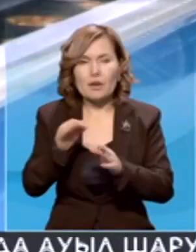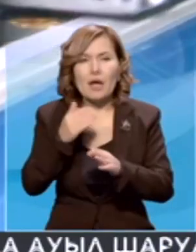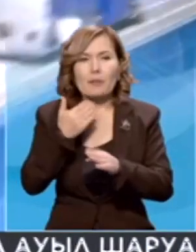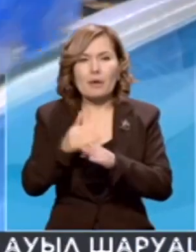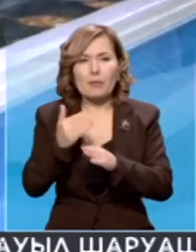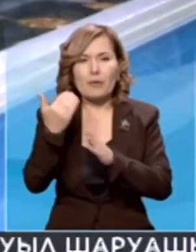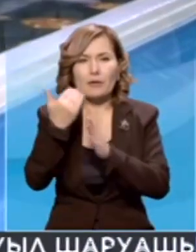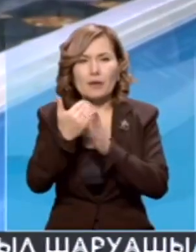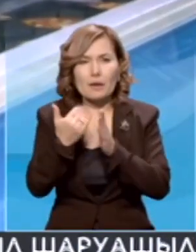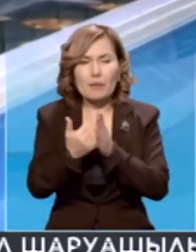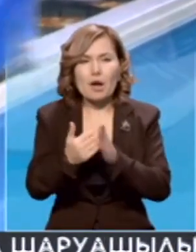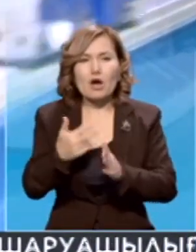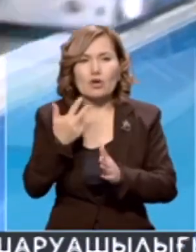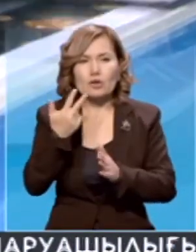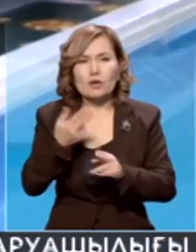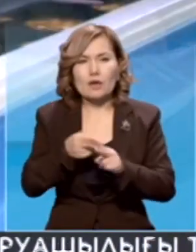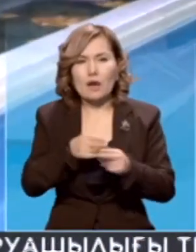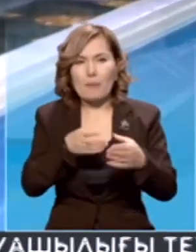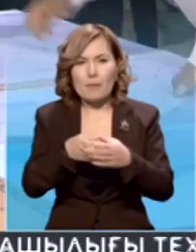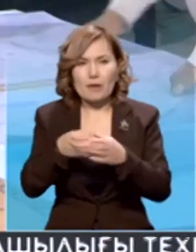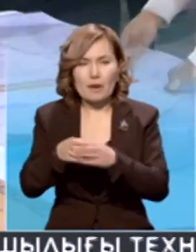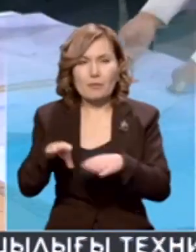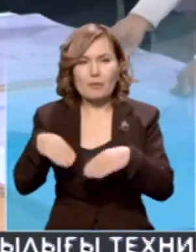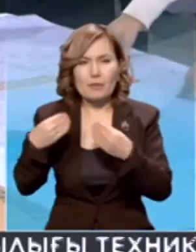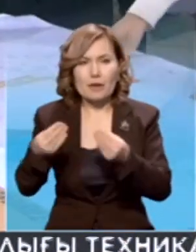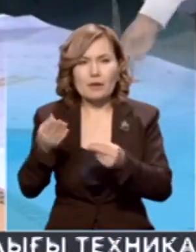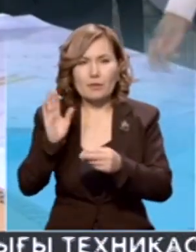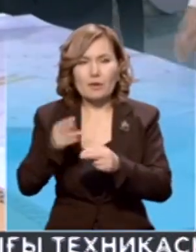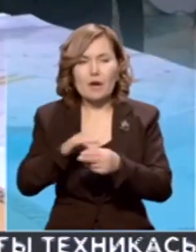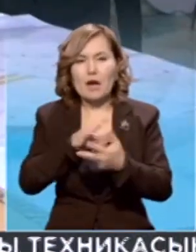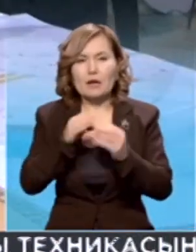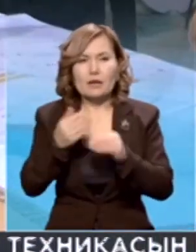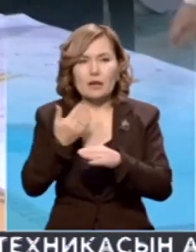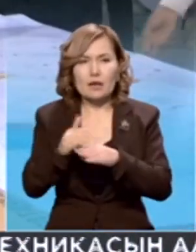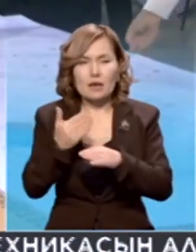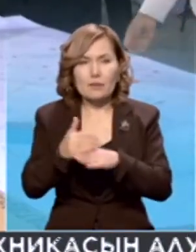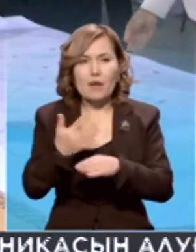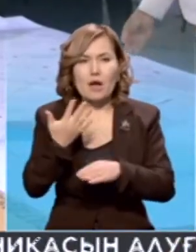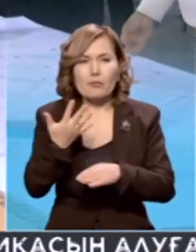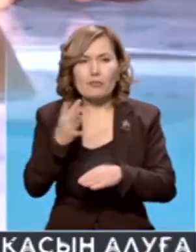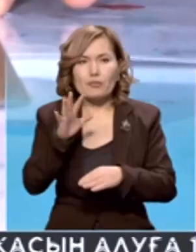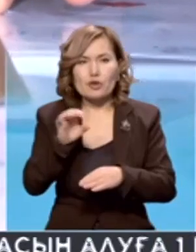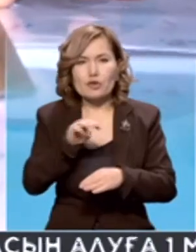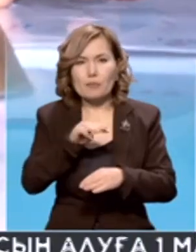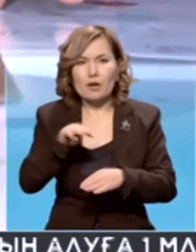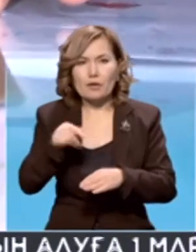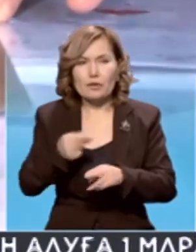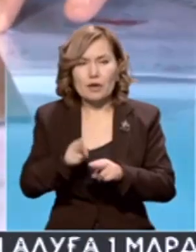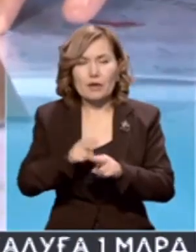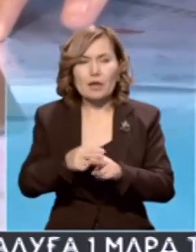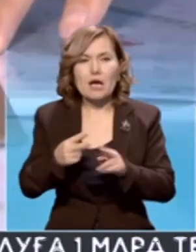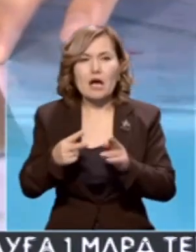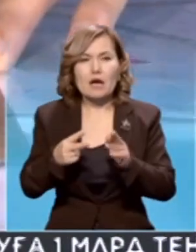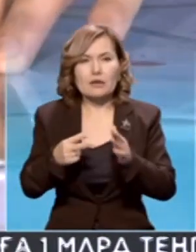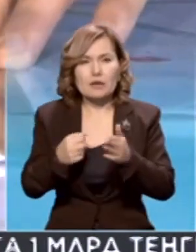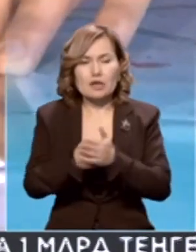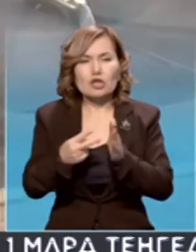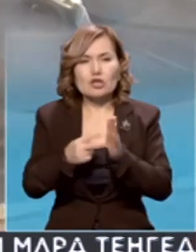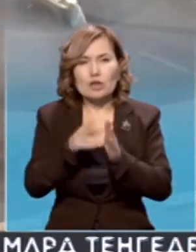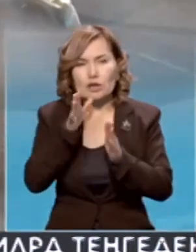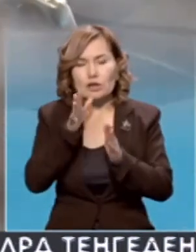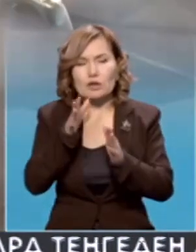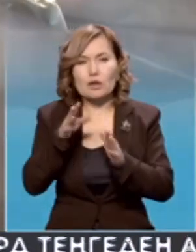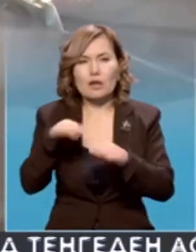болады. Ипотекалық бағдарлама 3 еншілес компания арқылы беріледі. Жалпы кредит 500 миллион теңгеге дейін 7 жылға беріледі.